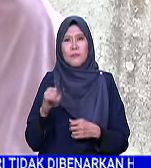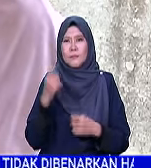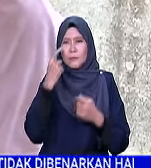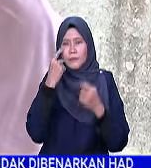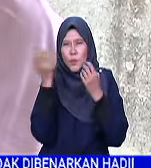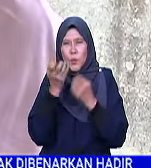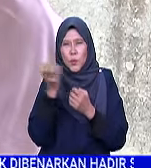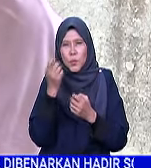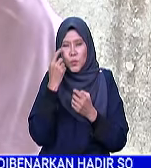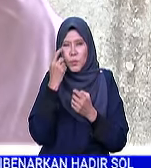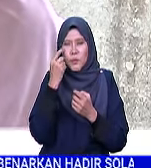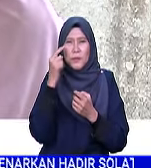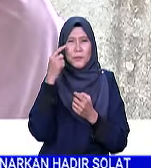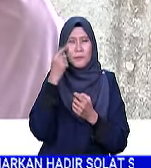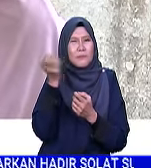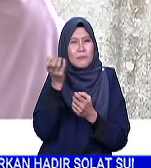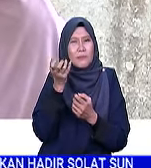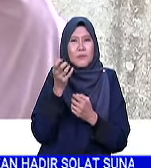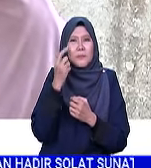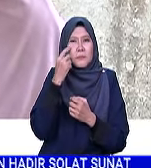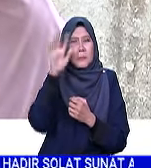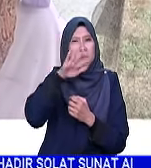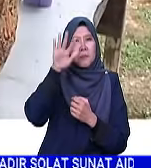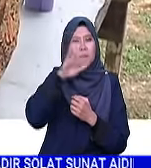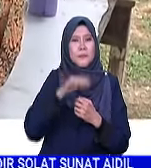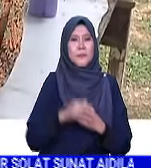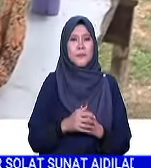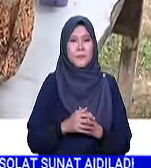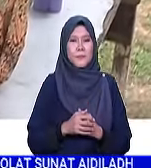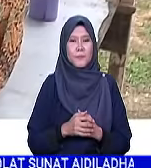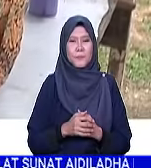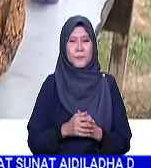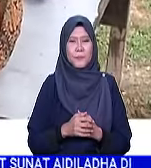Hakik pedih itu lihat ni. Pembegai kunyit.